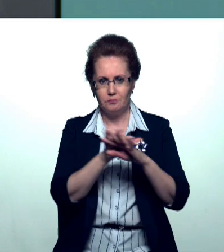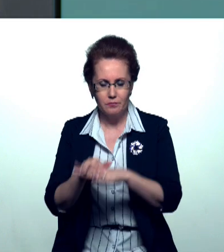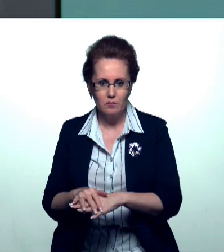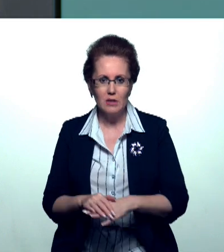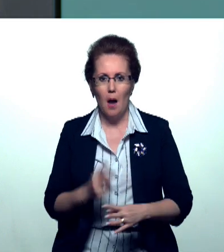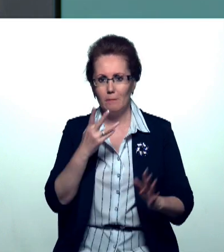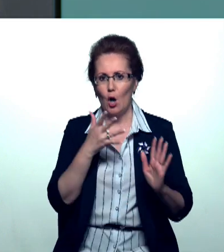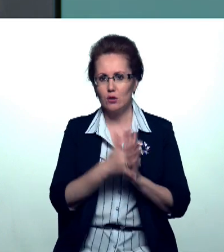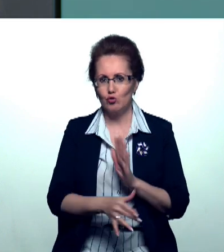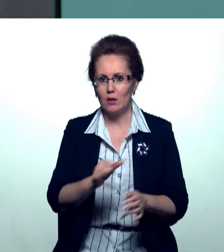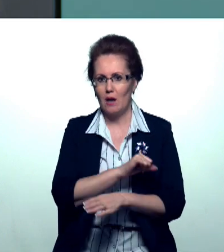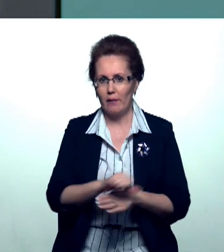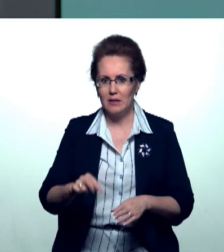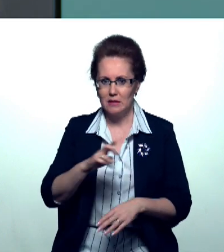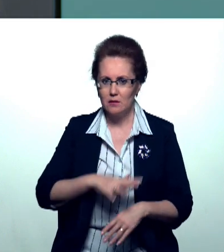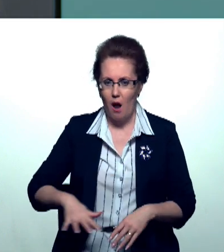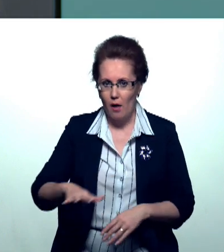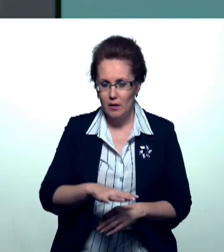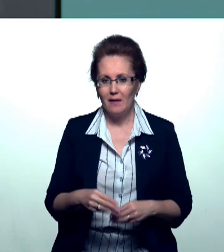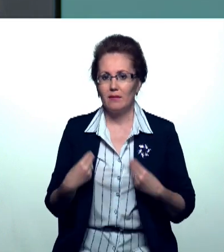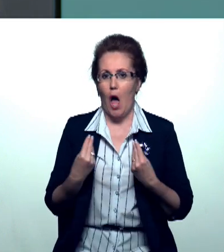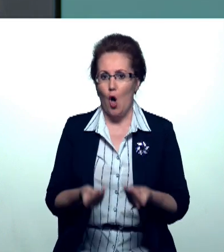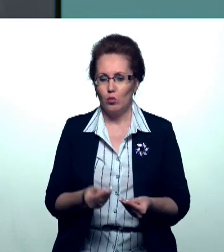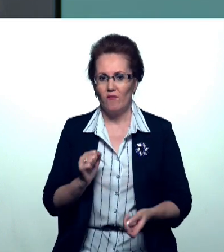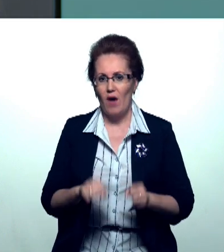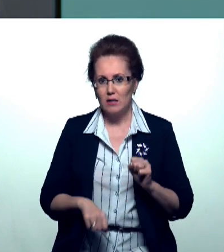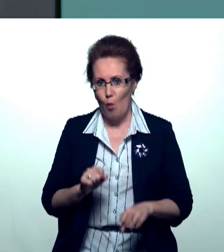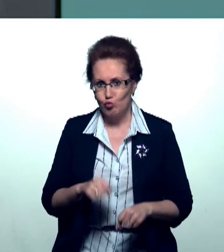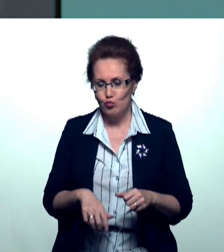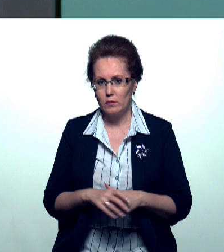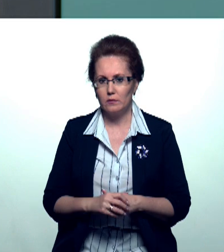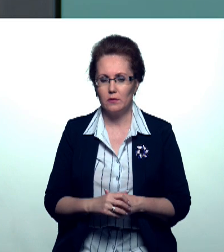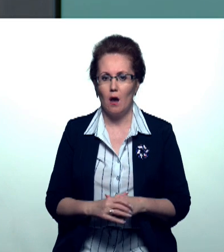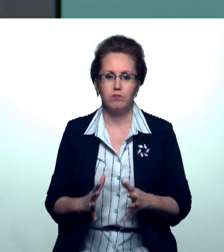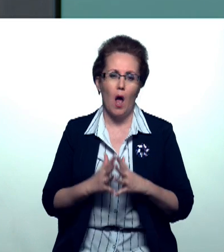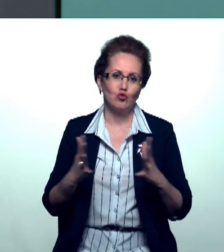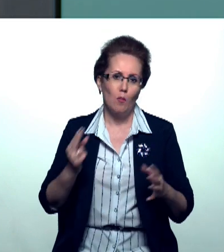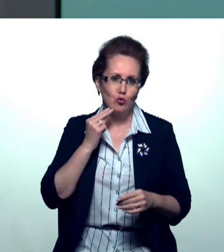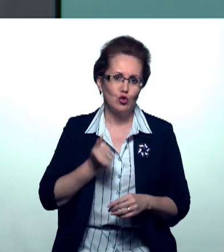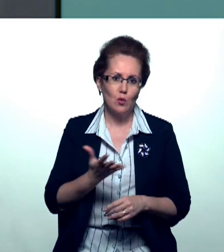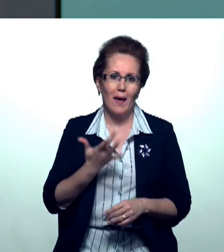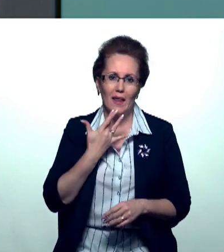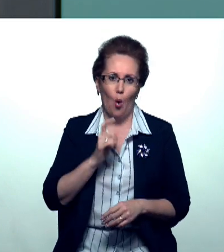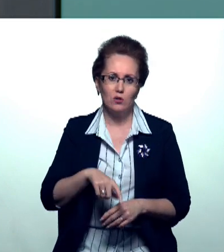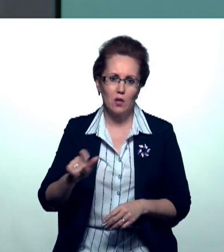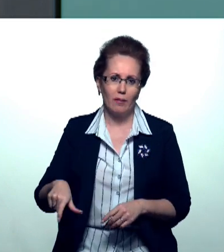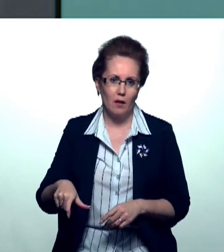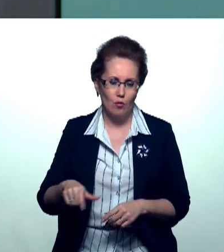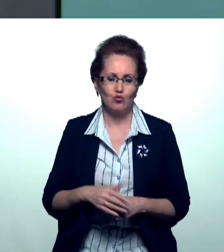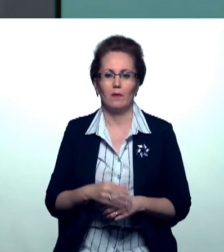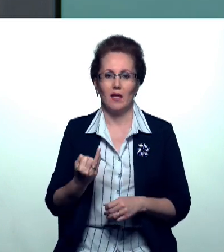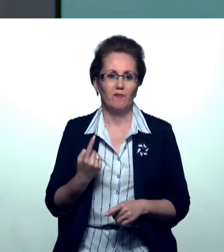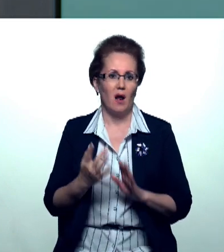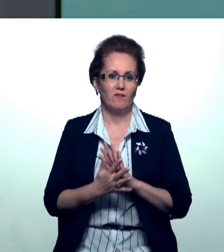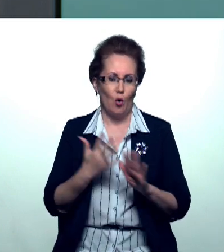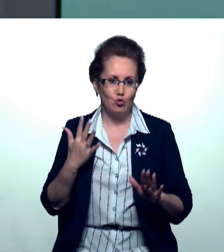Прозрачность границ страны, в общем-то, дает возможность большому числу иностранных граждан, и в первую